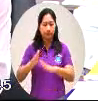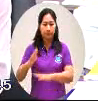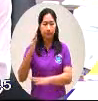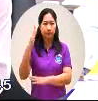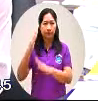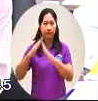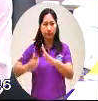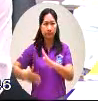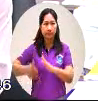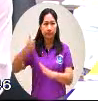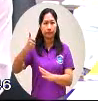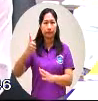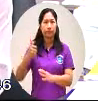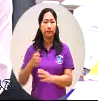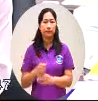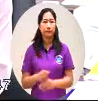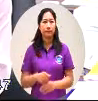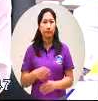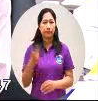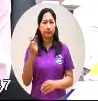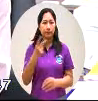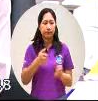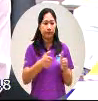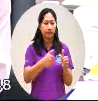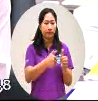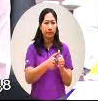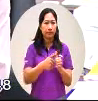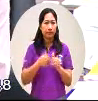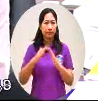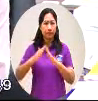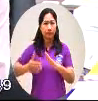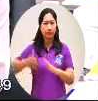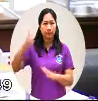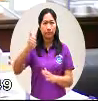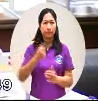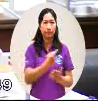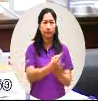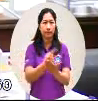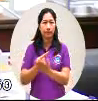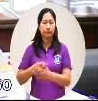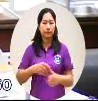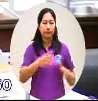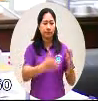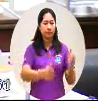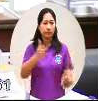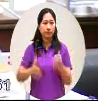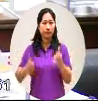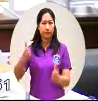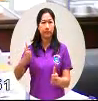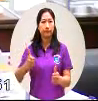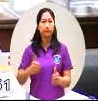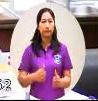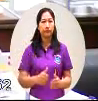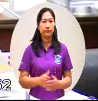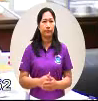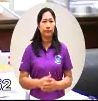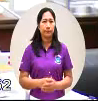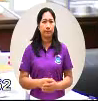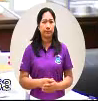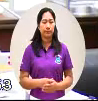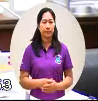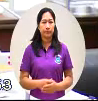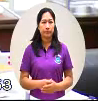长，两位副市长，各位首长以及处长，还有各